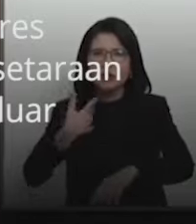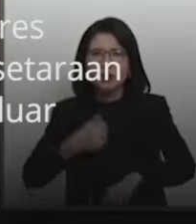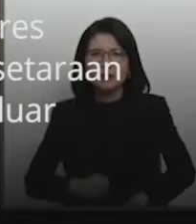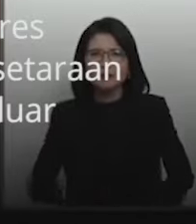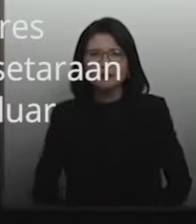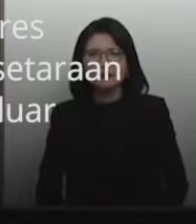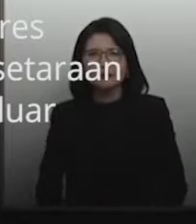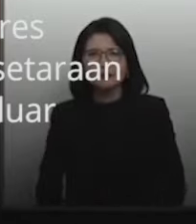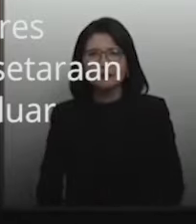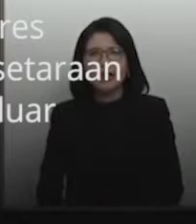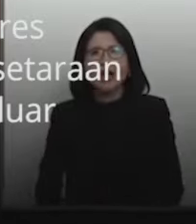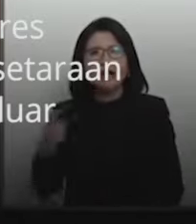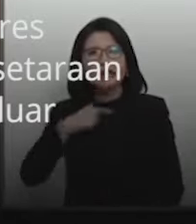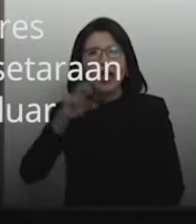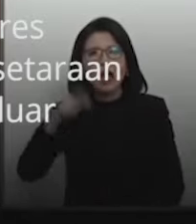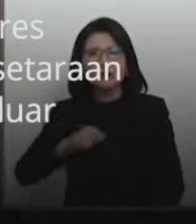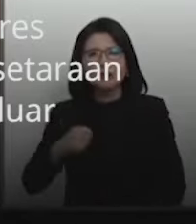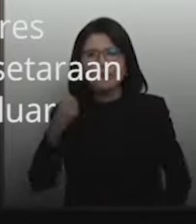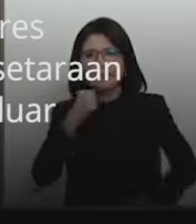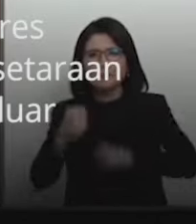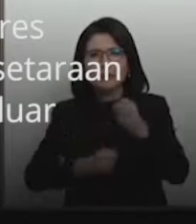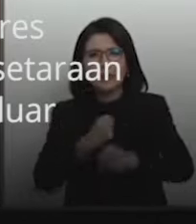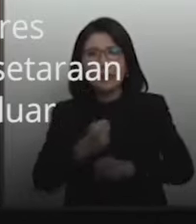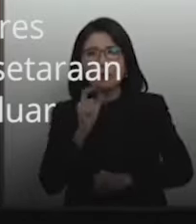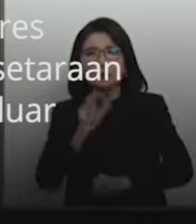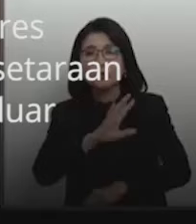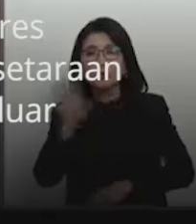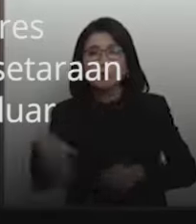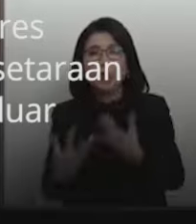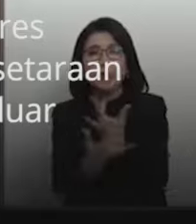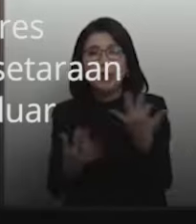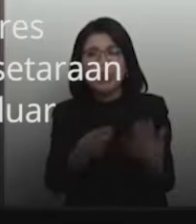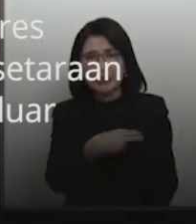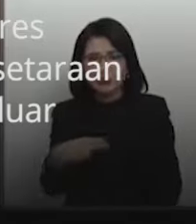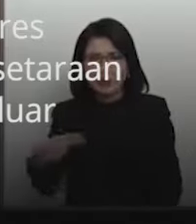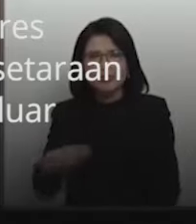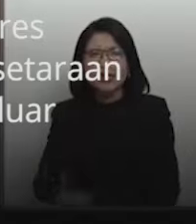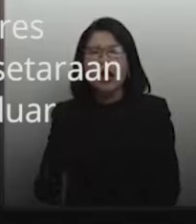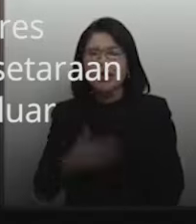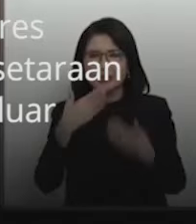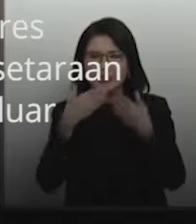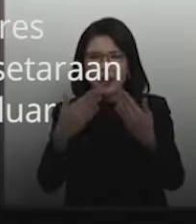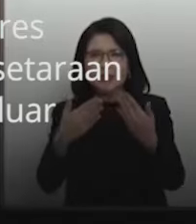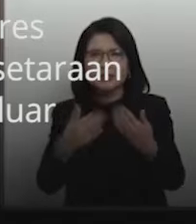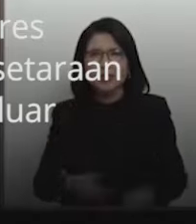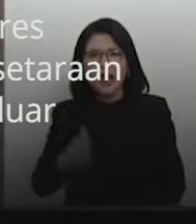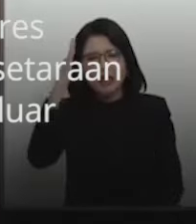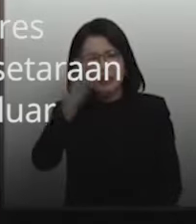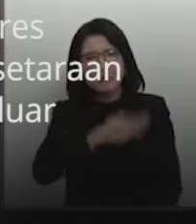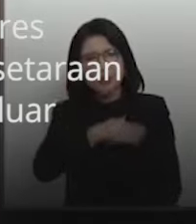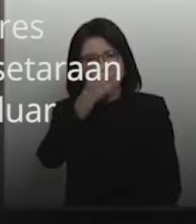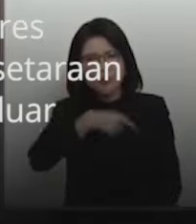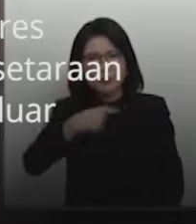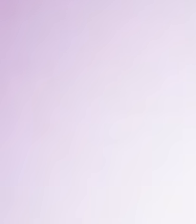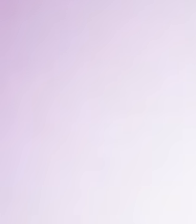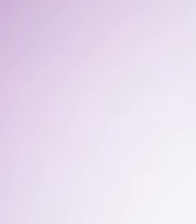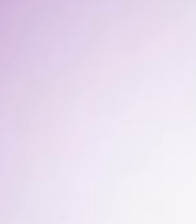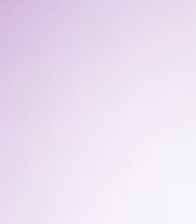bergak untuk perubahan untuk seluruh rakyat Indonesia di man pun berada Terima kasih alamuikum warahmatullahi